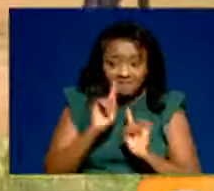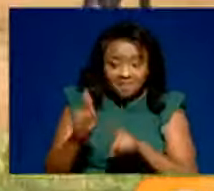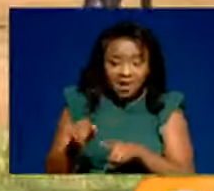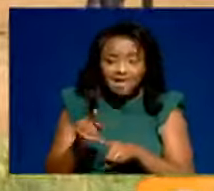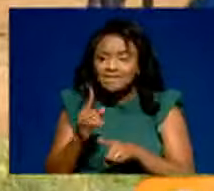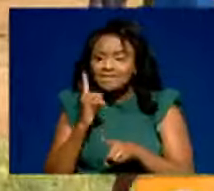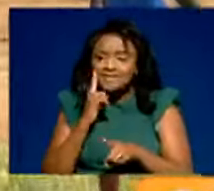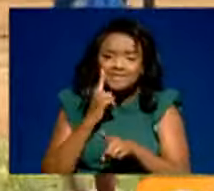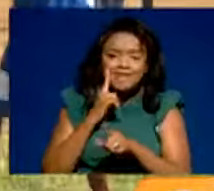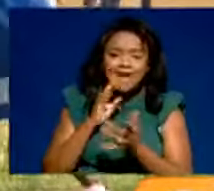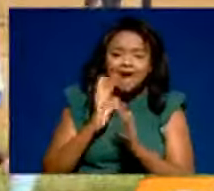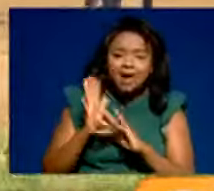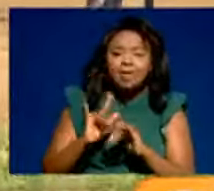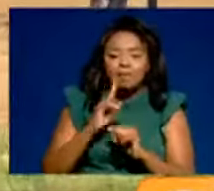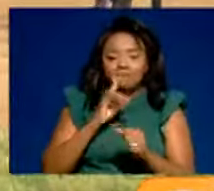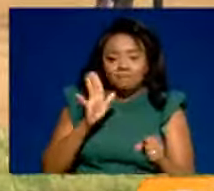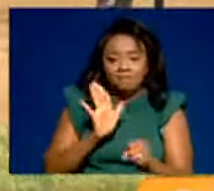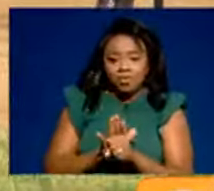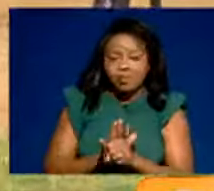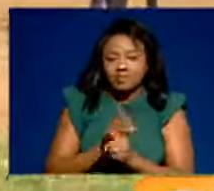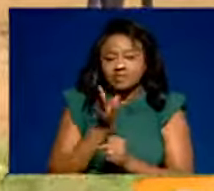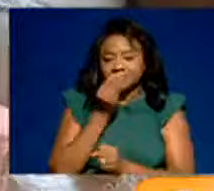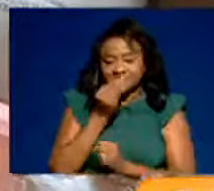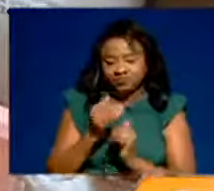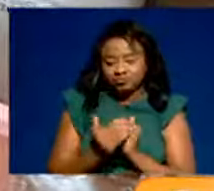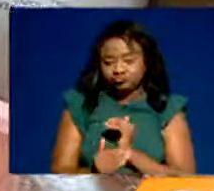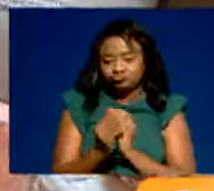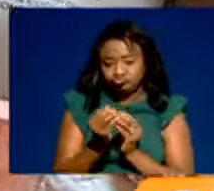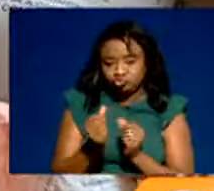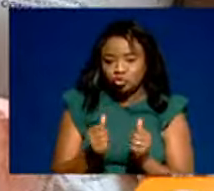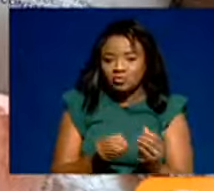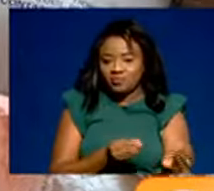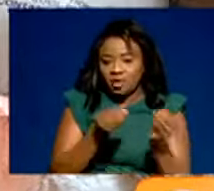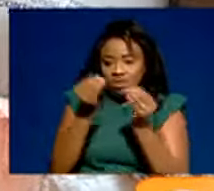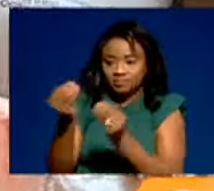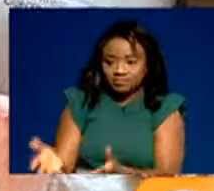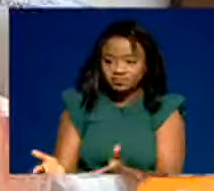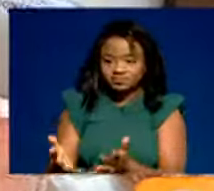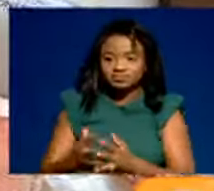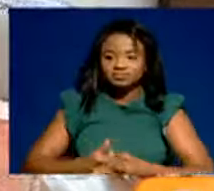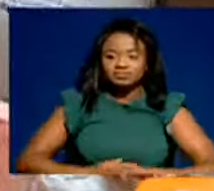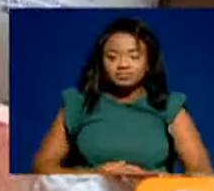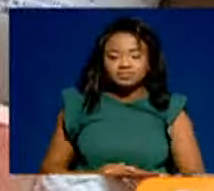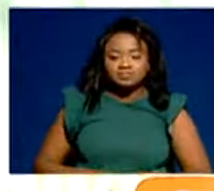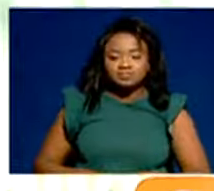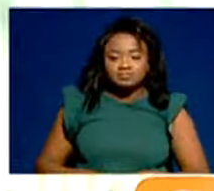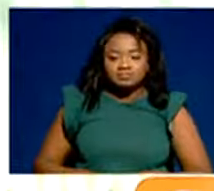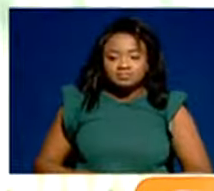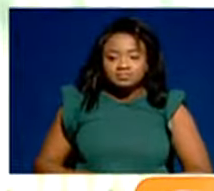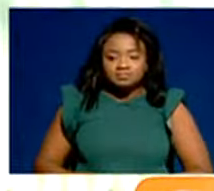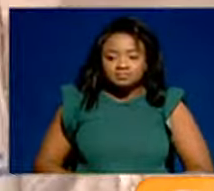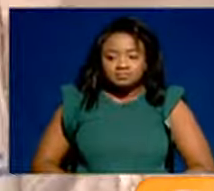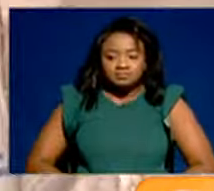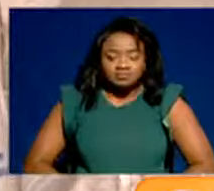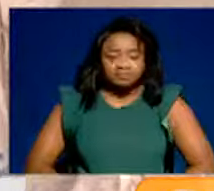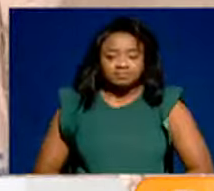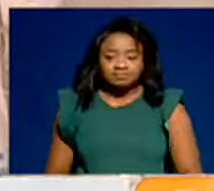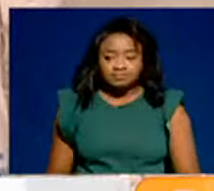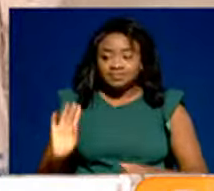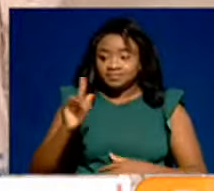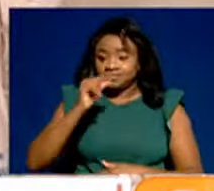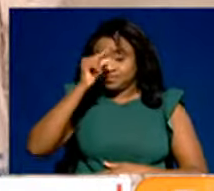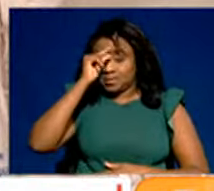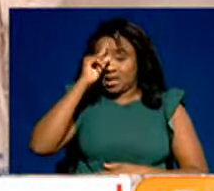kuwa swala la uhaba wa chakula shuleni linashughulikiwa. Serikali inajua umuhimu ya